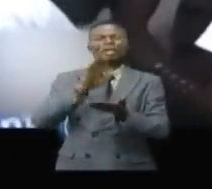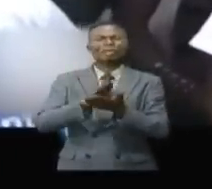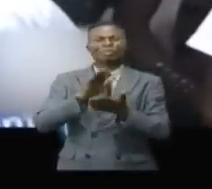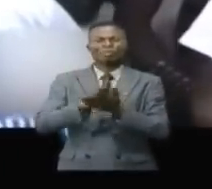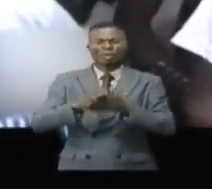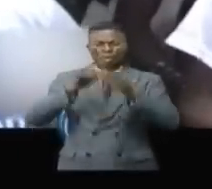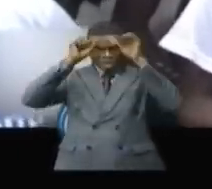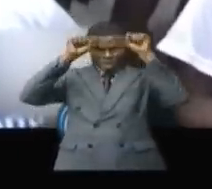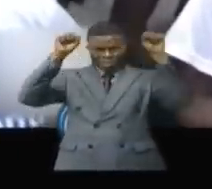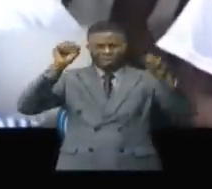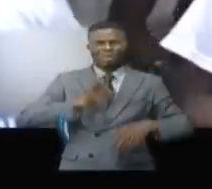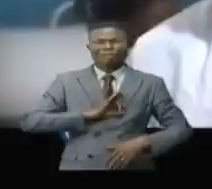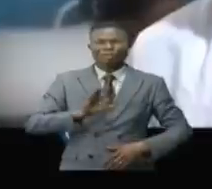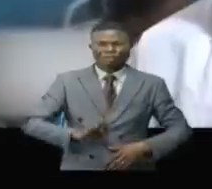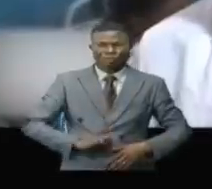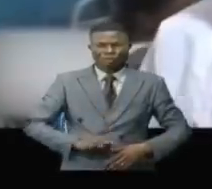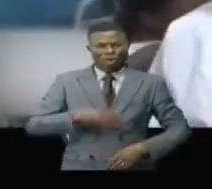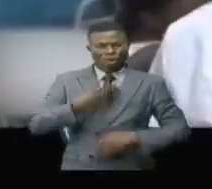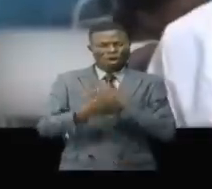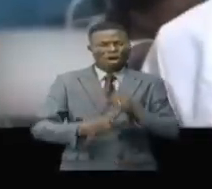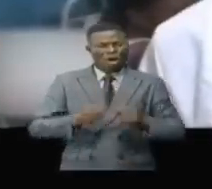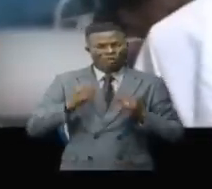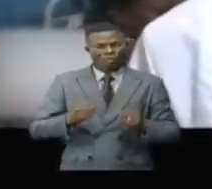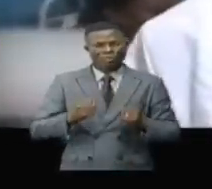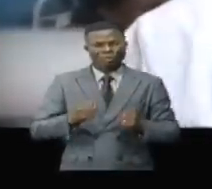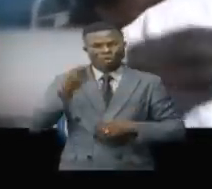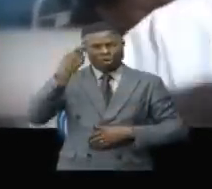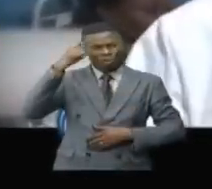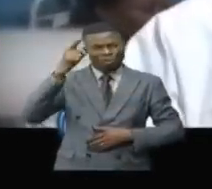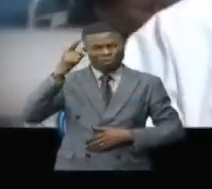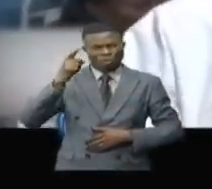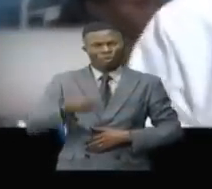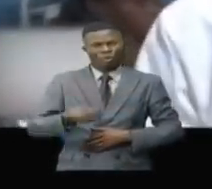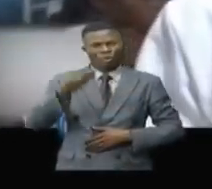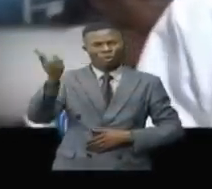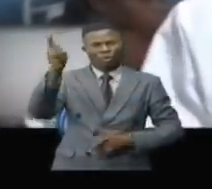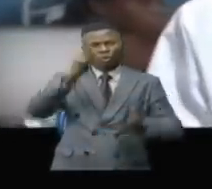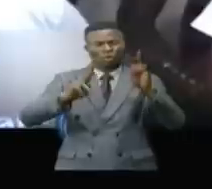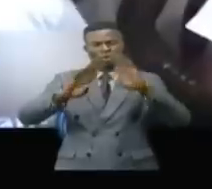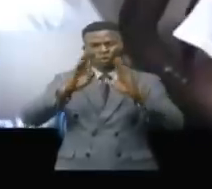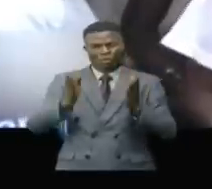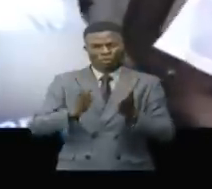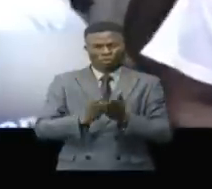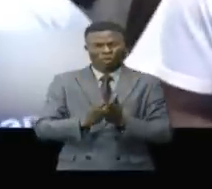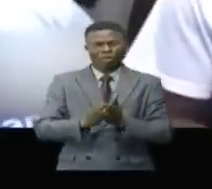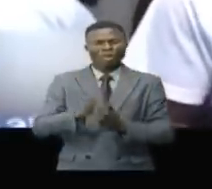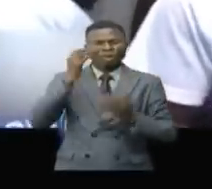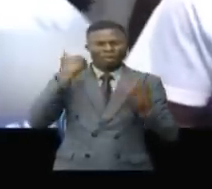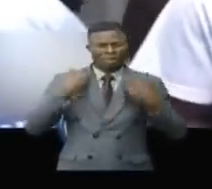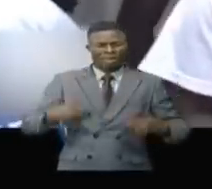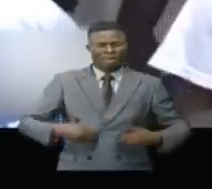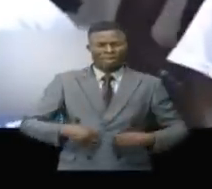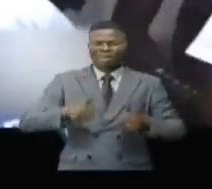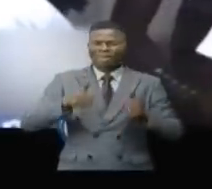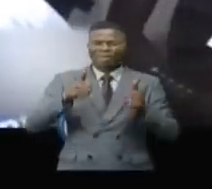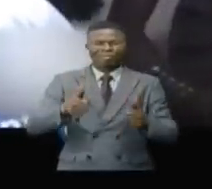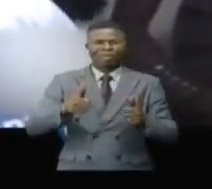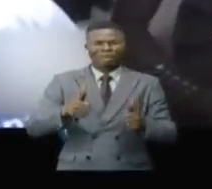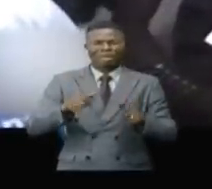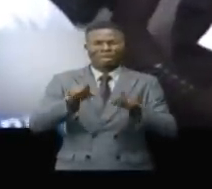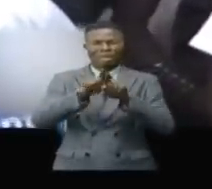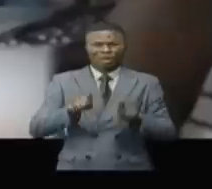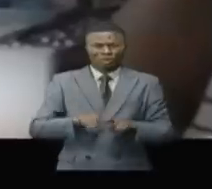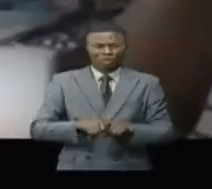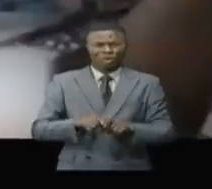président de la République qui ne ménage aucun effort pour offrir à la population la couverture de santé universelle et